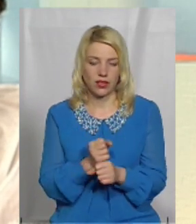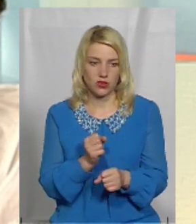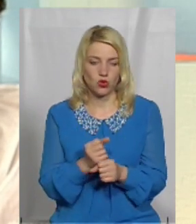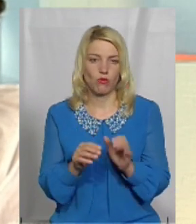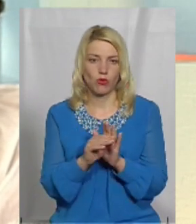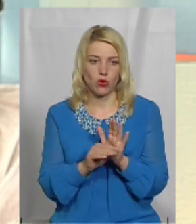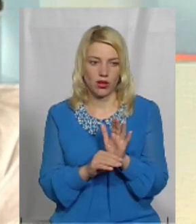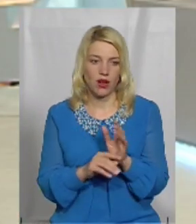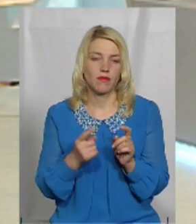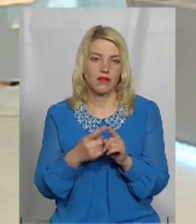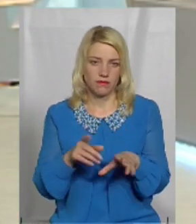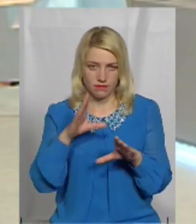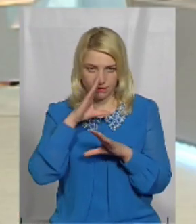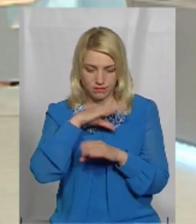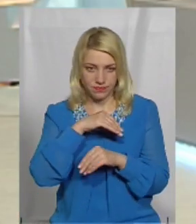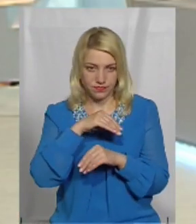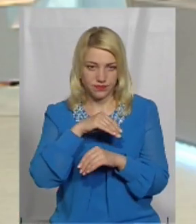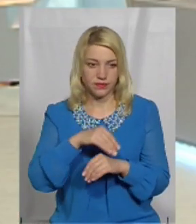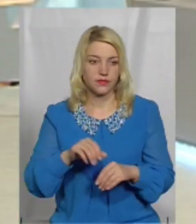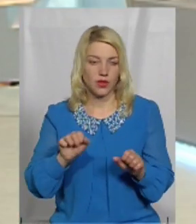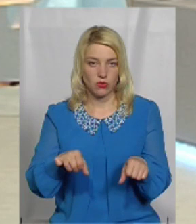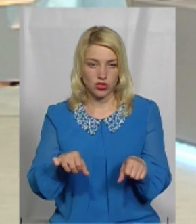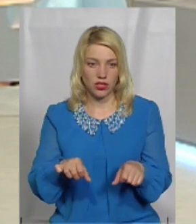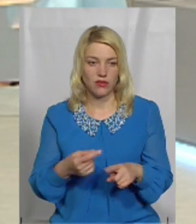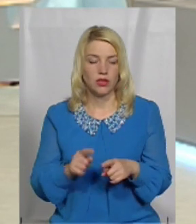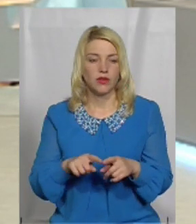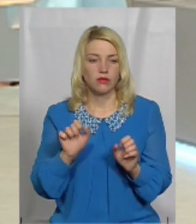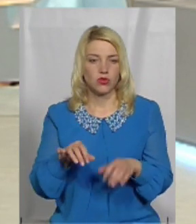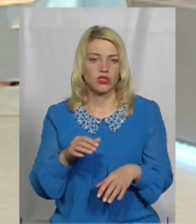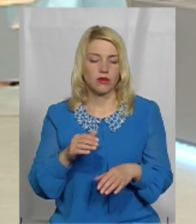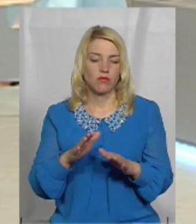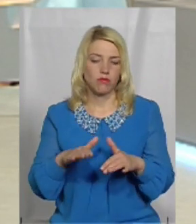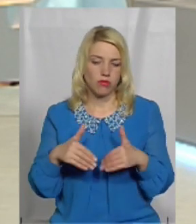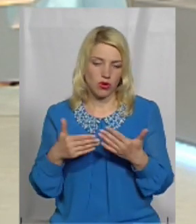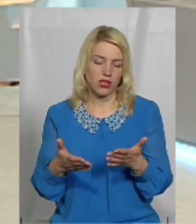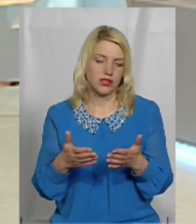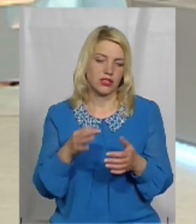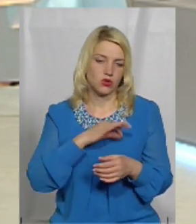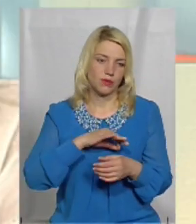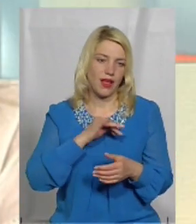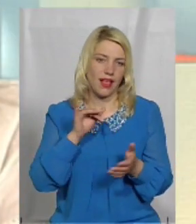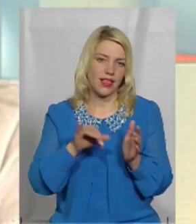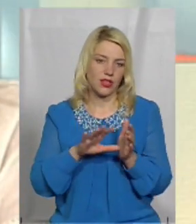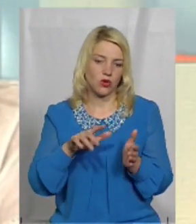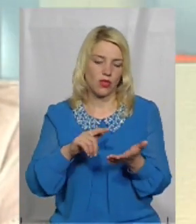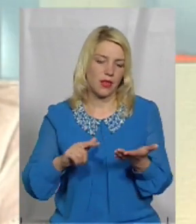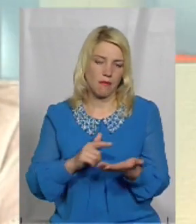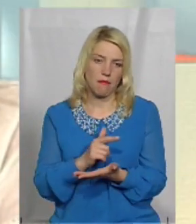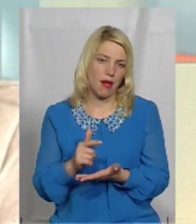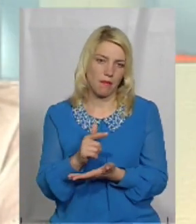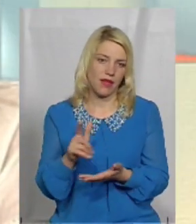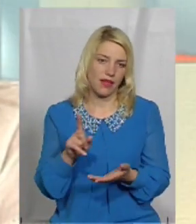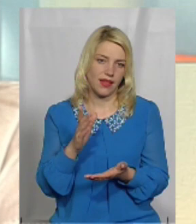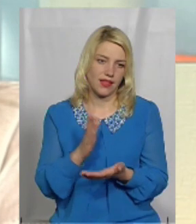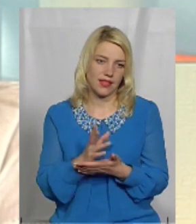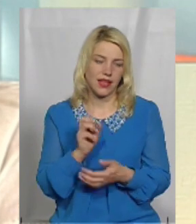в програмі, в принципі, можливо. Можу порадити скористатися електронною мапою, яка розміщена є